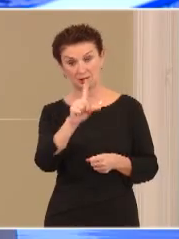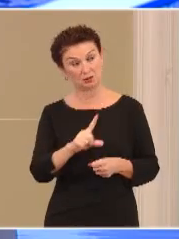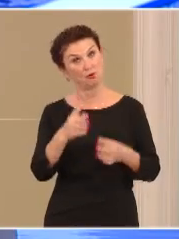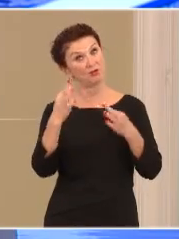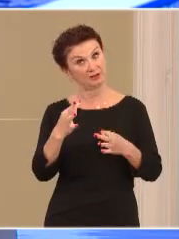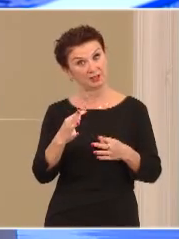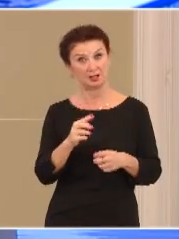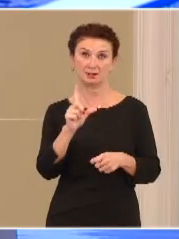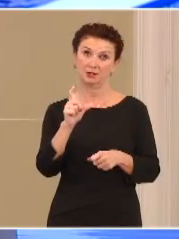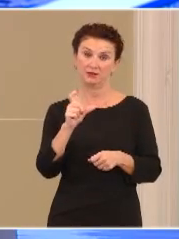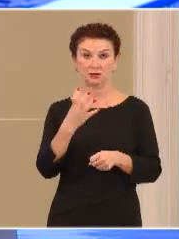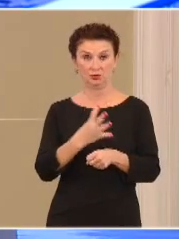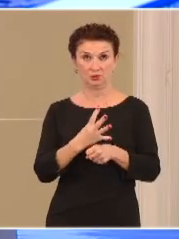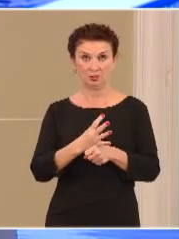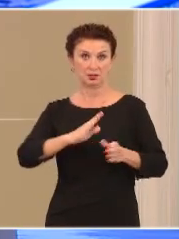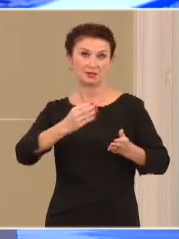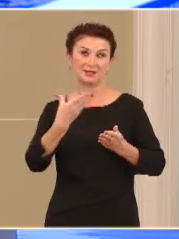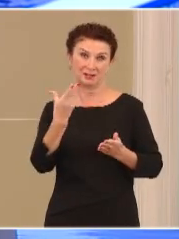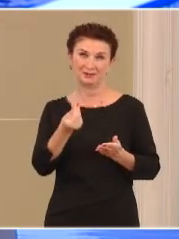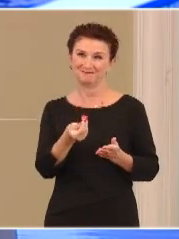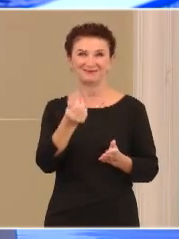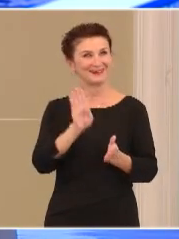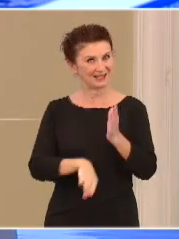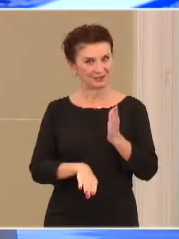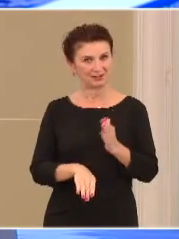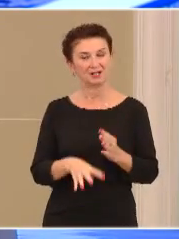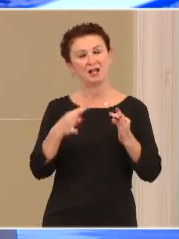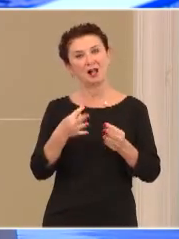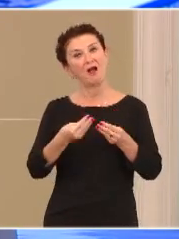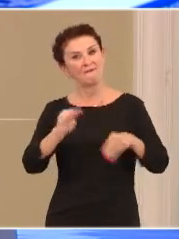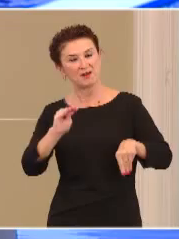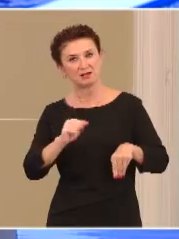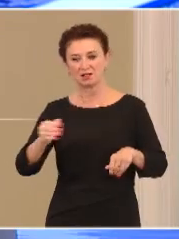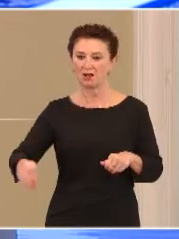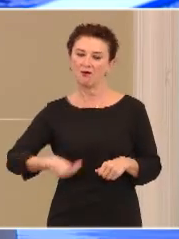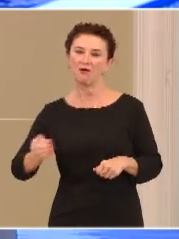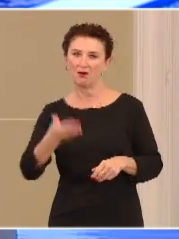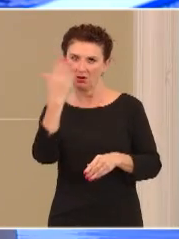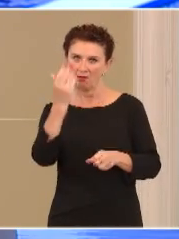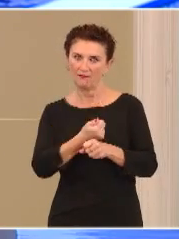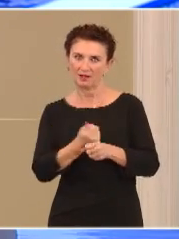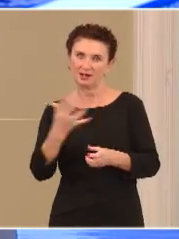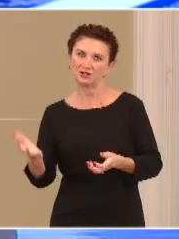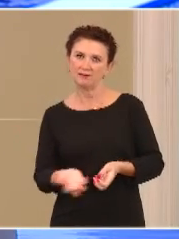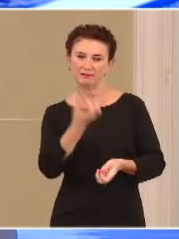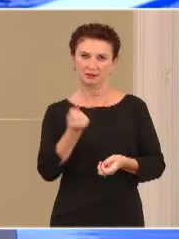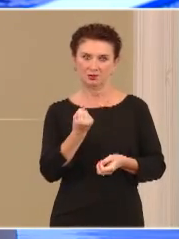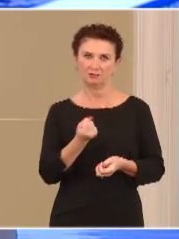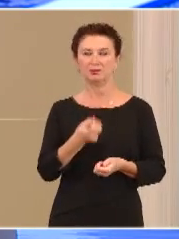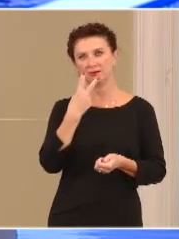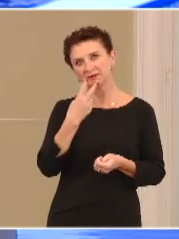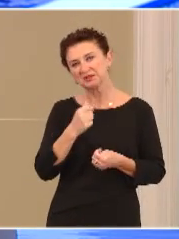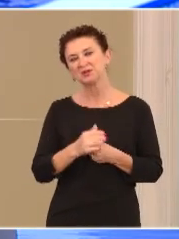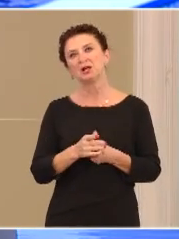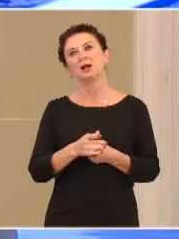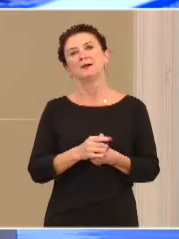racjonalnie też potencjalne wydobycie węgla, czyli widać, że ten rynek, który wymusza